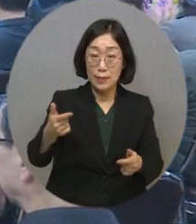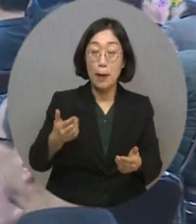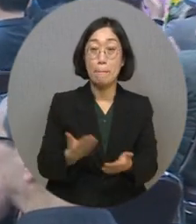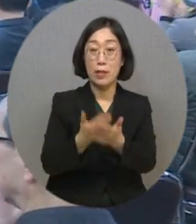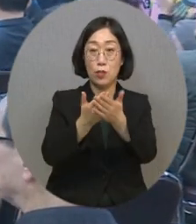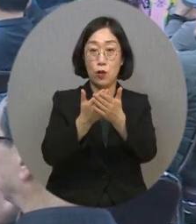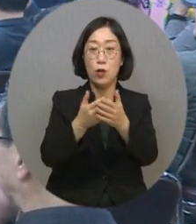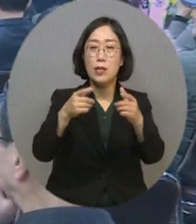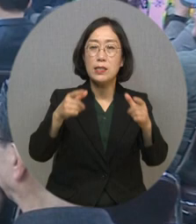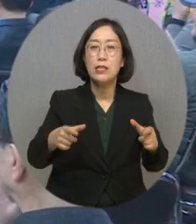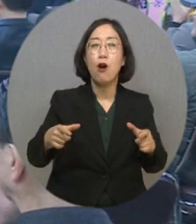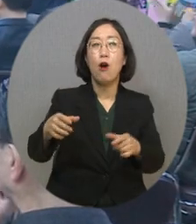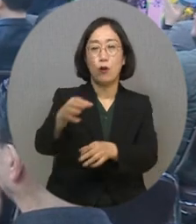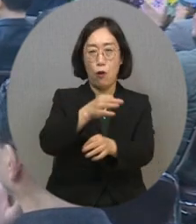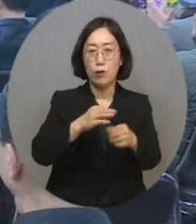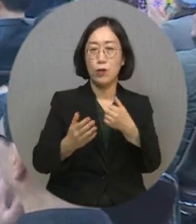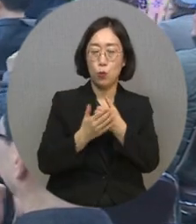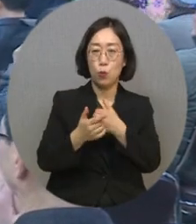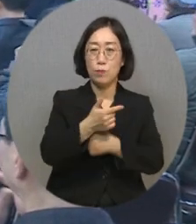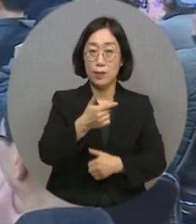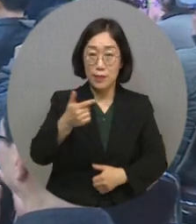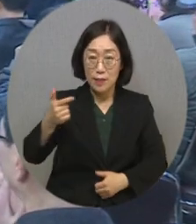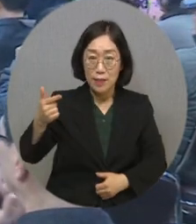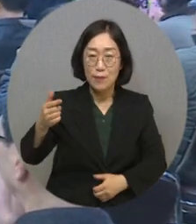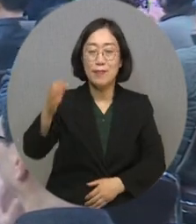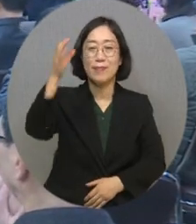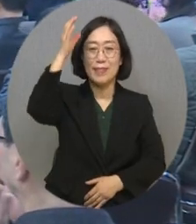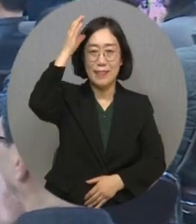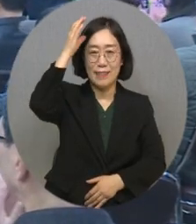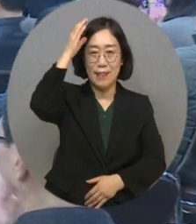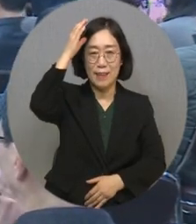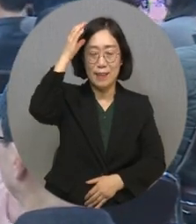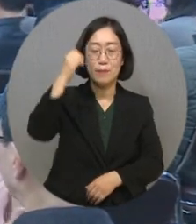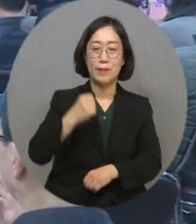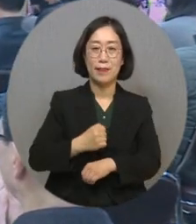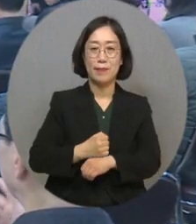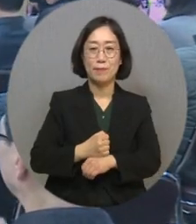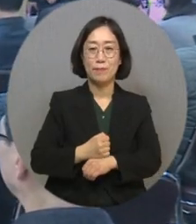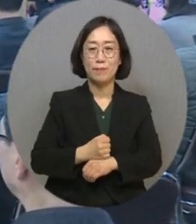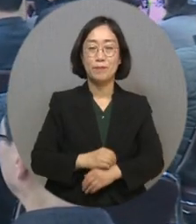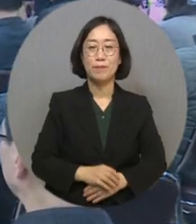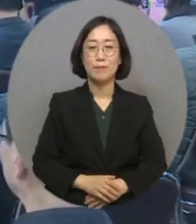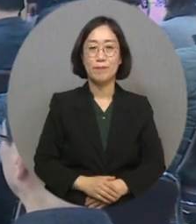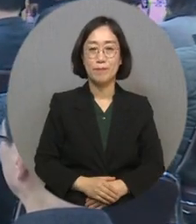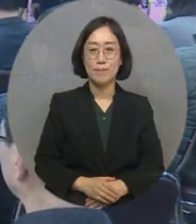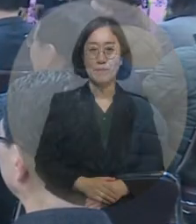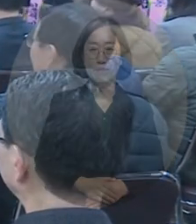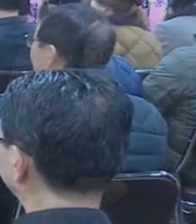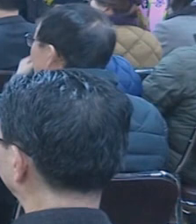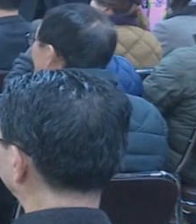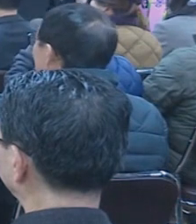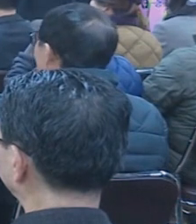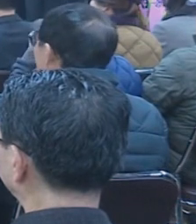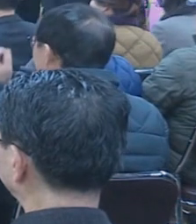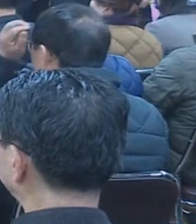활성화에 큰 역할을 하는 육거리 시장이 되길 기대해봅니다. 복지TV 뉴스